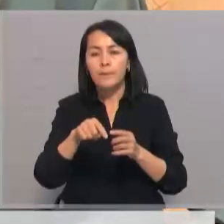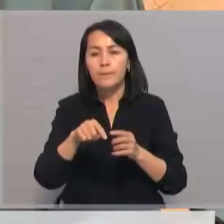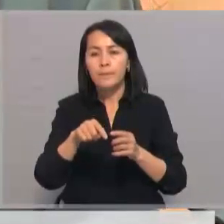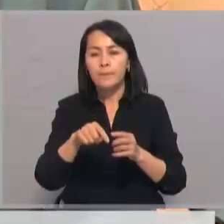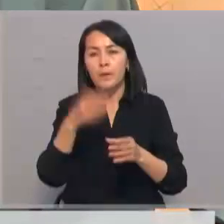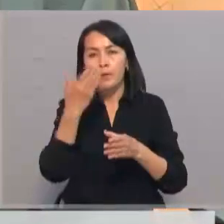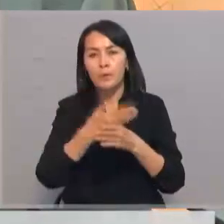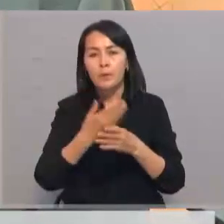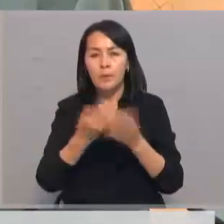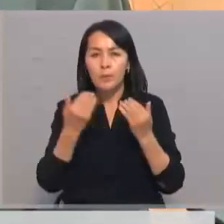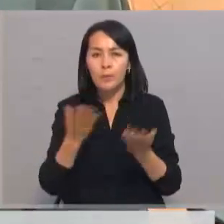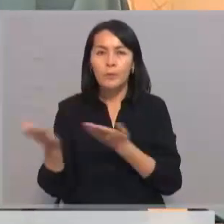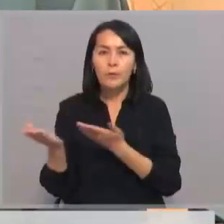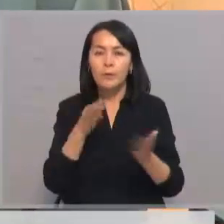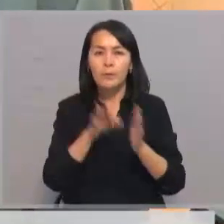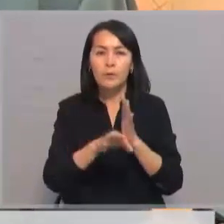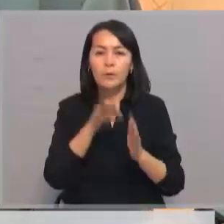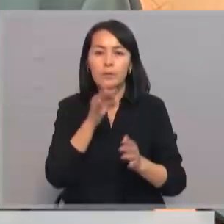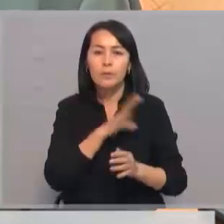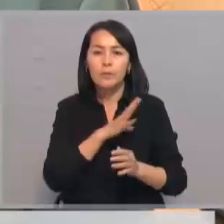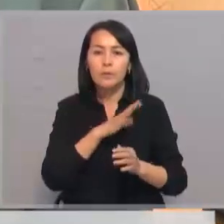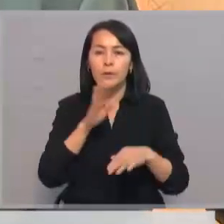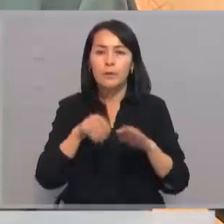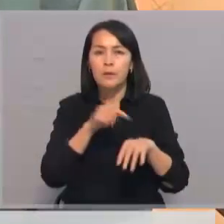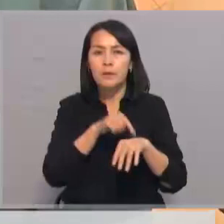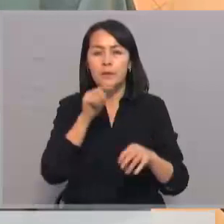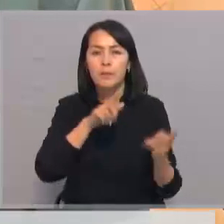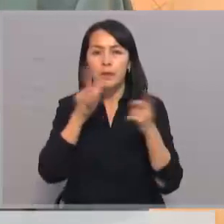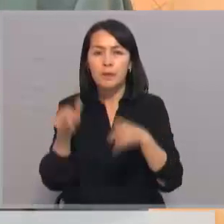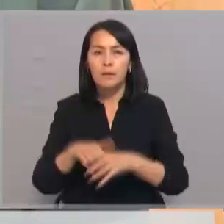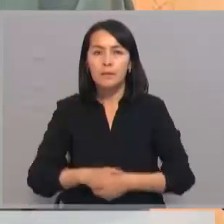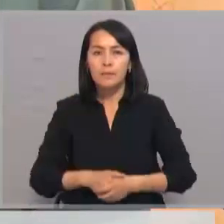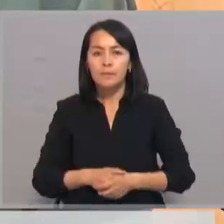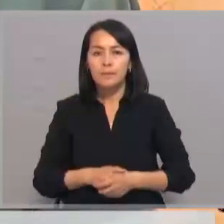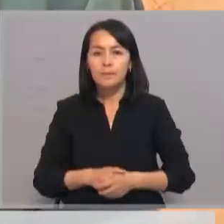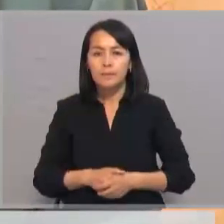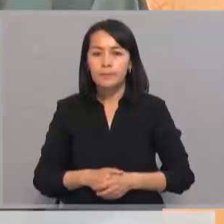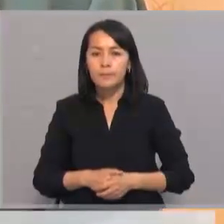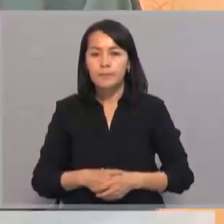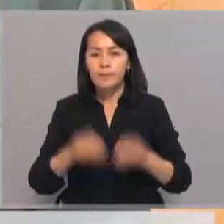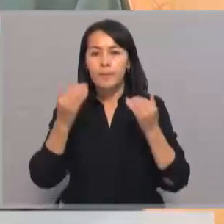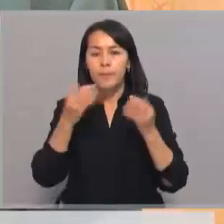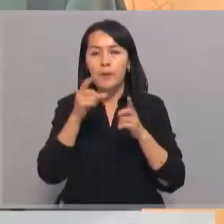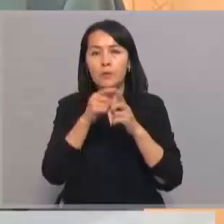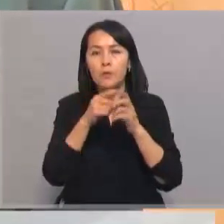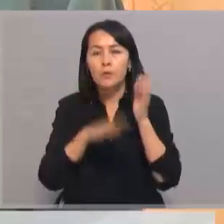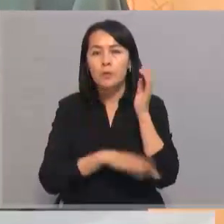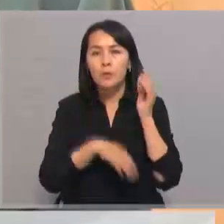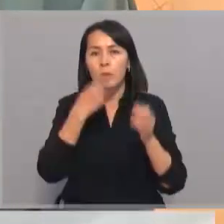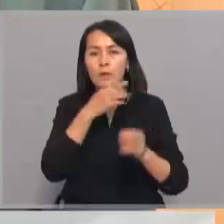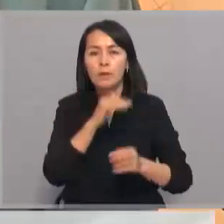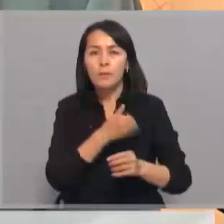үлес қосайық деп бүгін келіп дауыс беріп ерекше бір сезіммен қайтып баратырмыз. Ал енді сөзім соңында айтқым